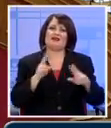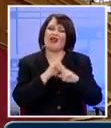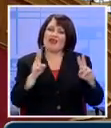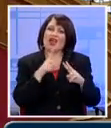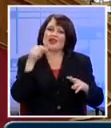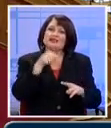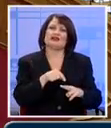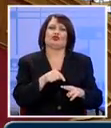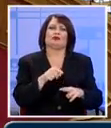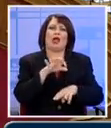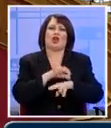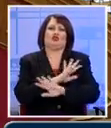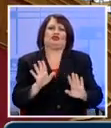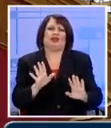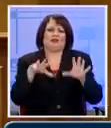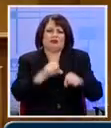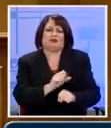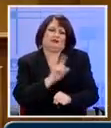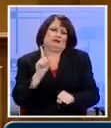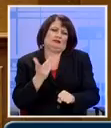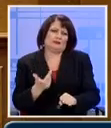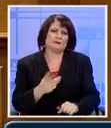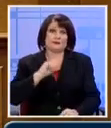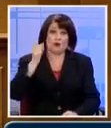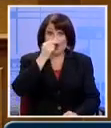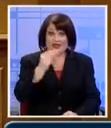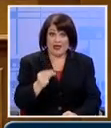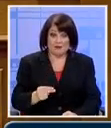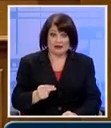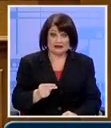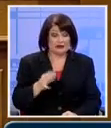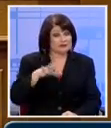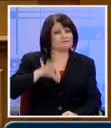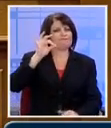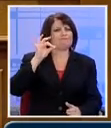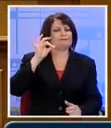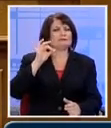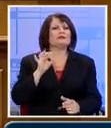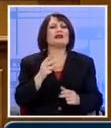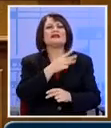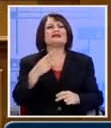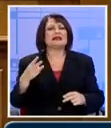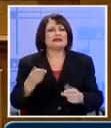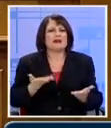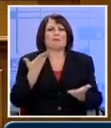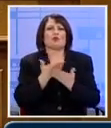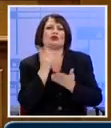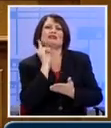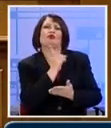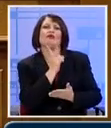την κοινωνική γάγκρανα. Και από όλα τα θέματα που θα μπορούσε να επιλέξει ο ΣΥΡΙΖΑ για να δικαιολογήσει την πρόταση